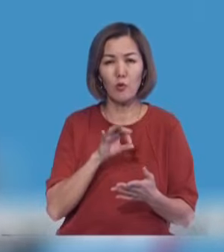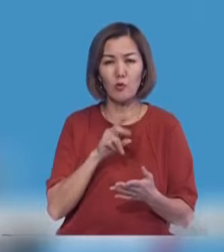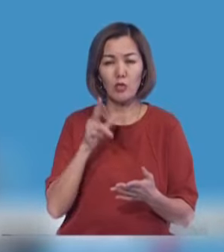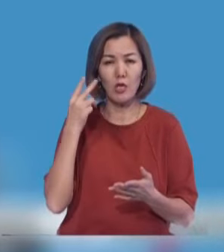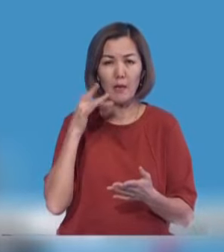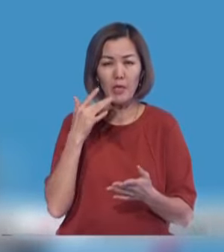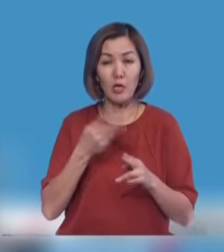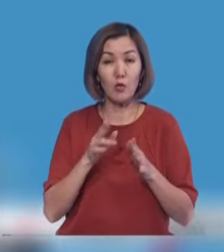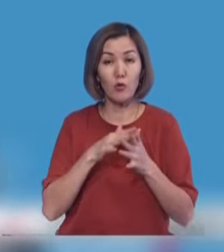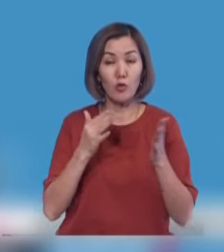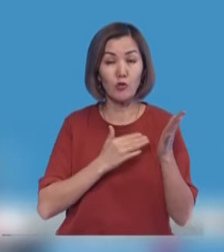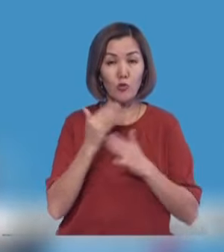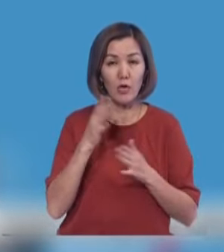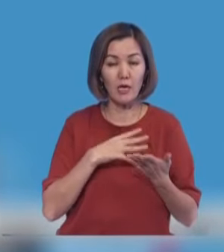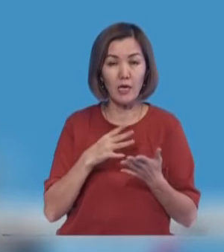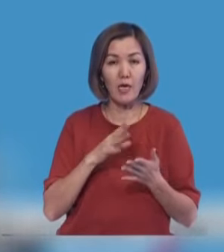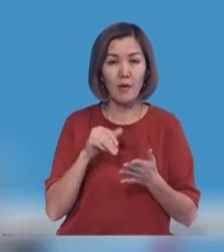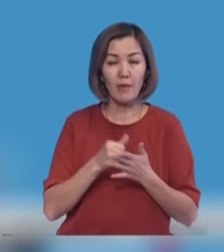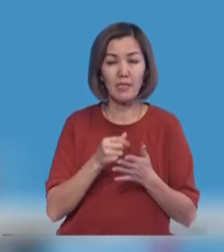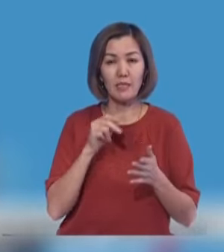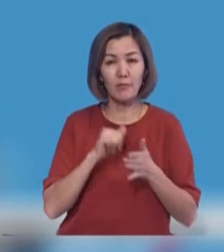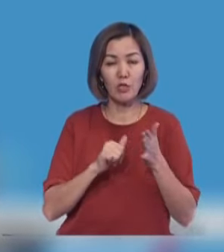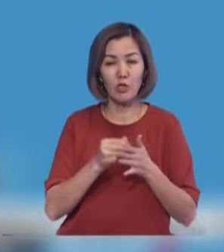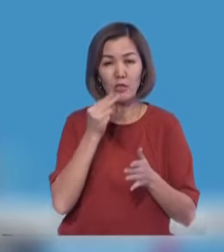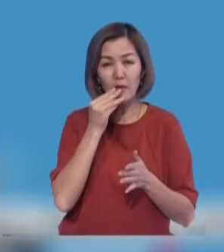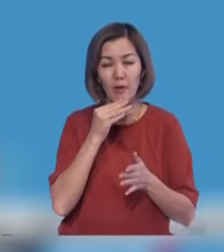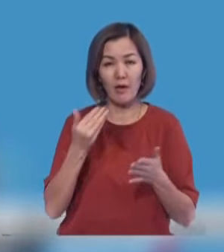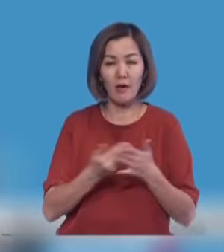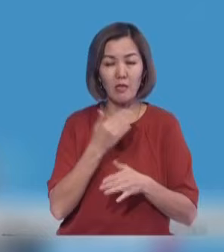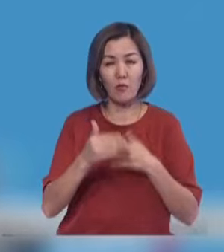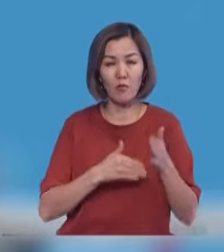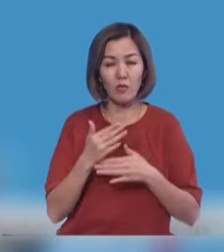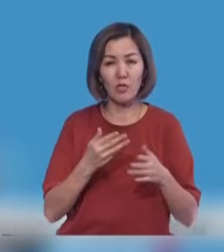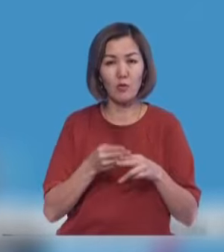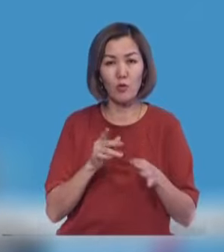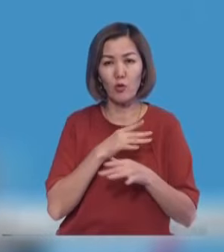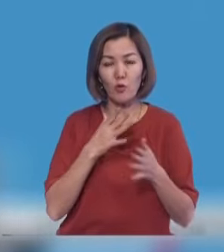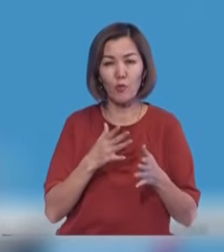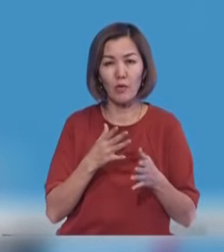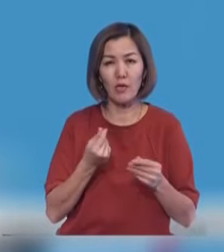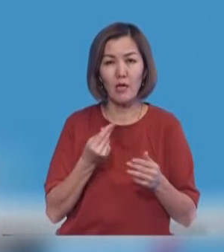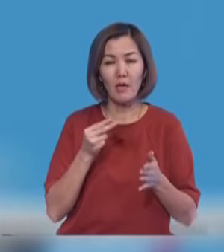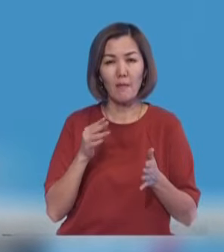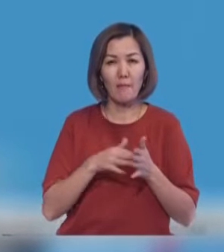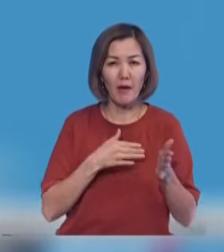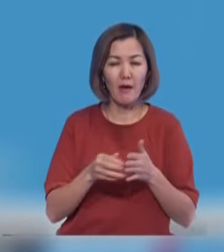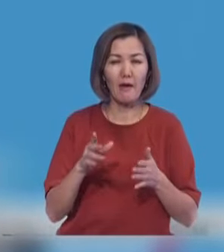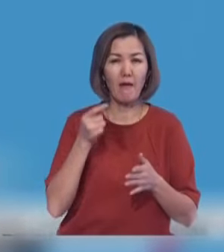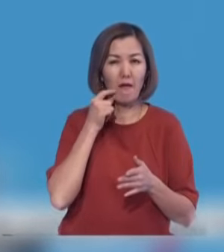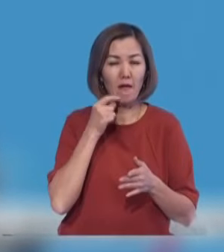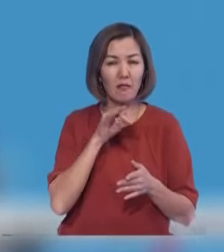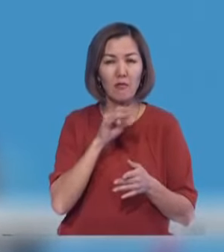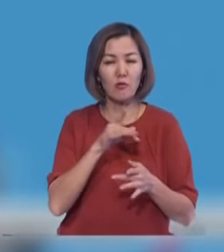өте жоғары. Мұның басты себебі тамақтануға байланысты. Қайта өңделетін тағам түрлері шамадан тыс көбейген. Оларда май, қан және тұз өте